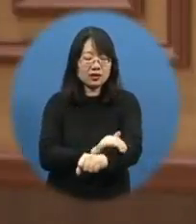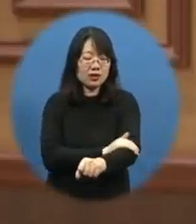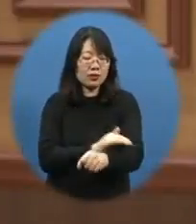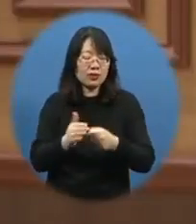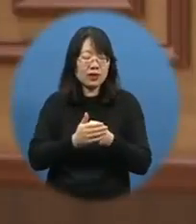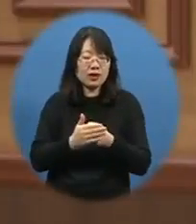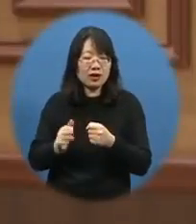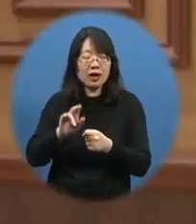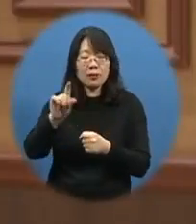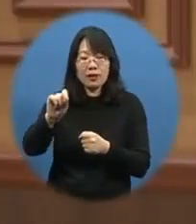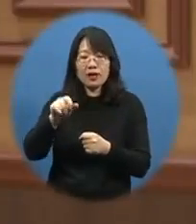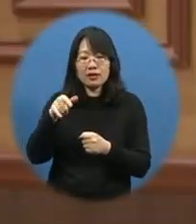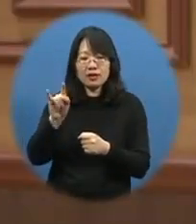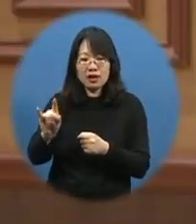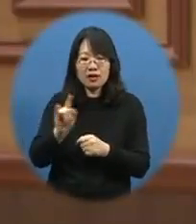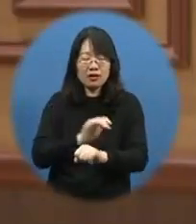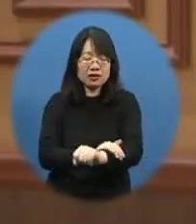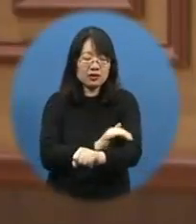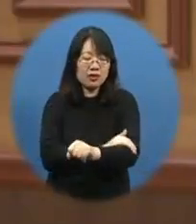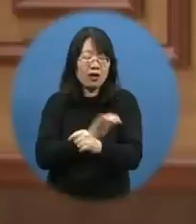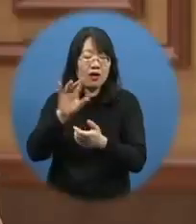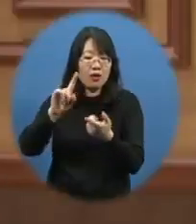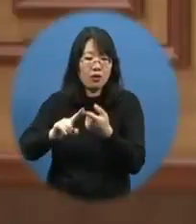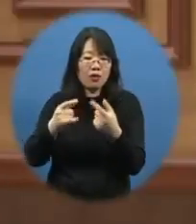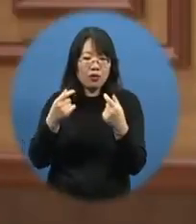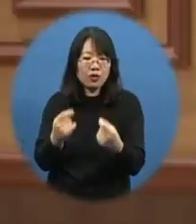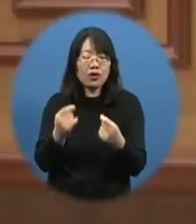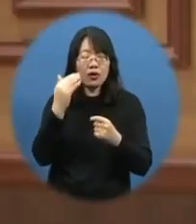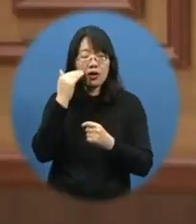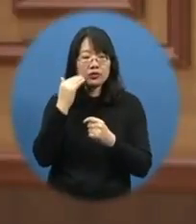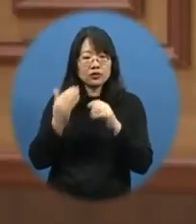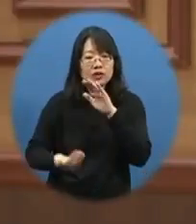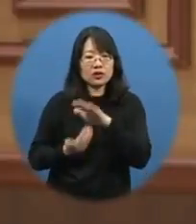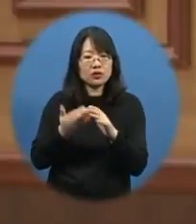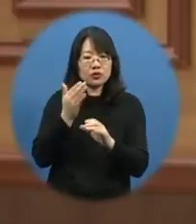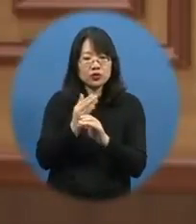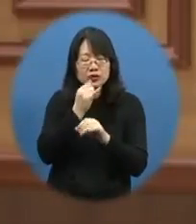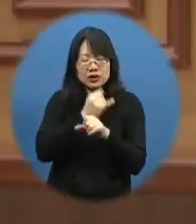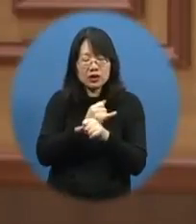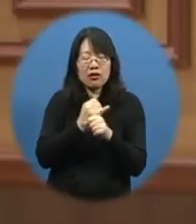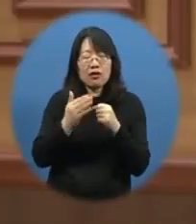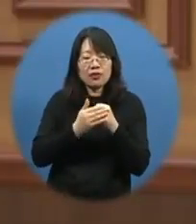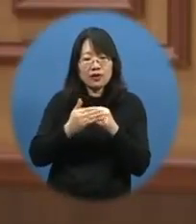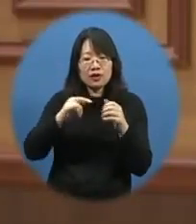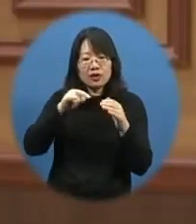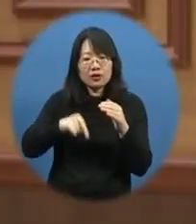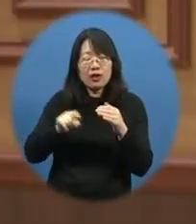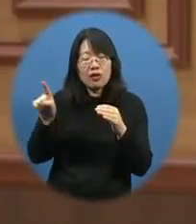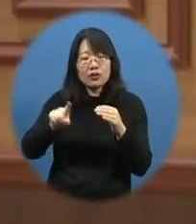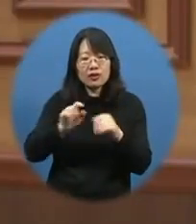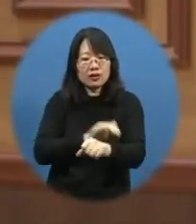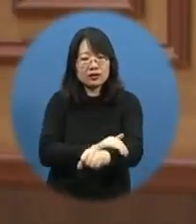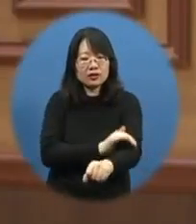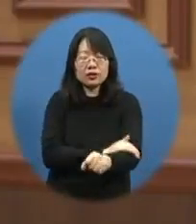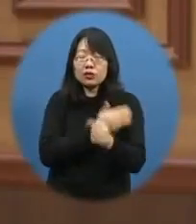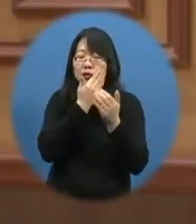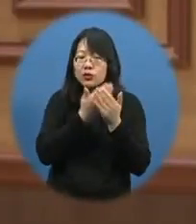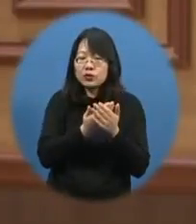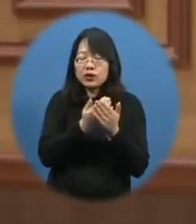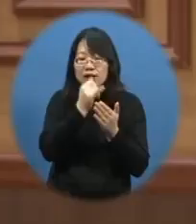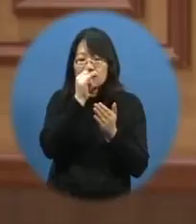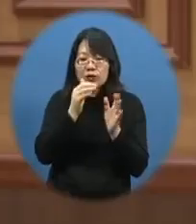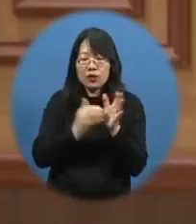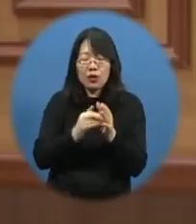이 만 개의 직업이 어울려서 대한민국을 이루고 있습니다. 네, 네. 그 중에서 어떤 직업이 소중한